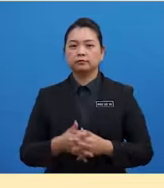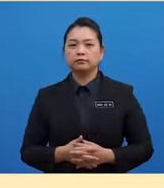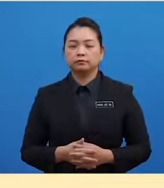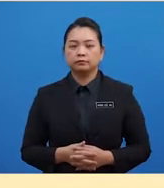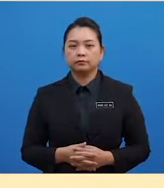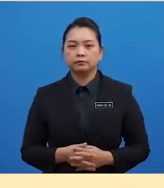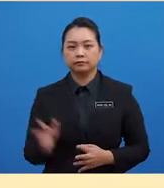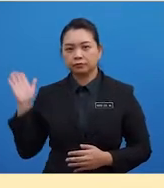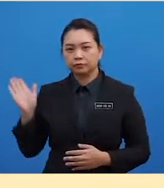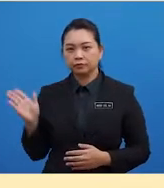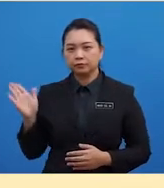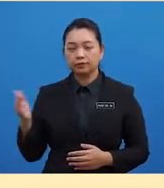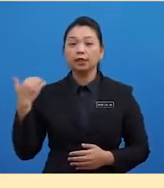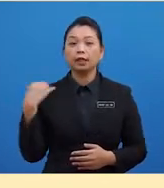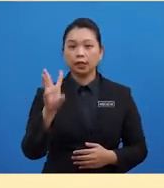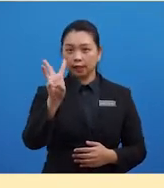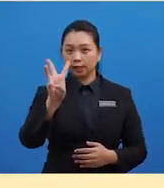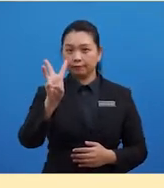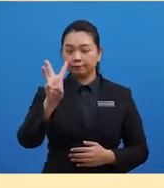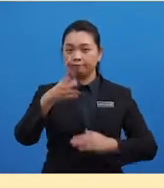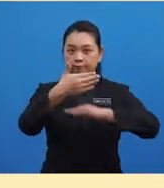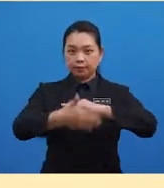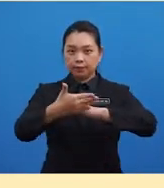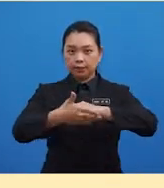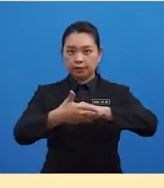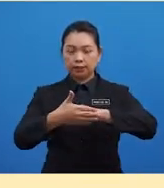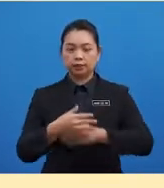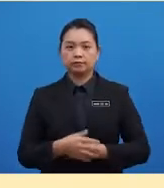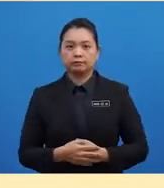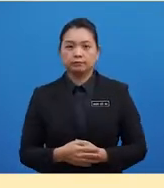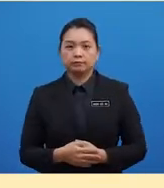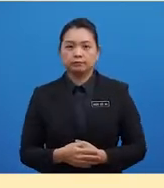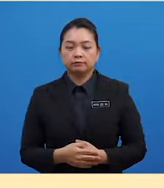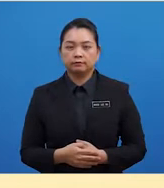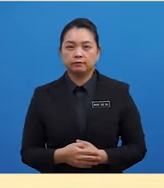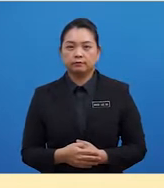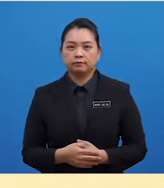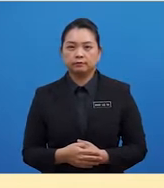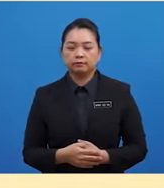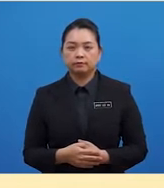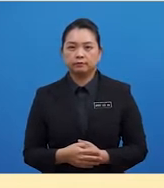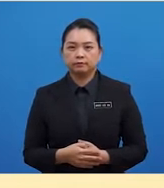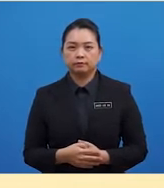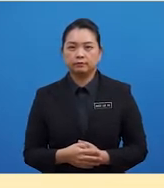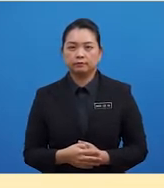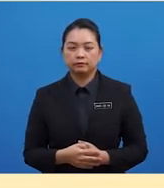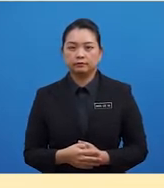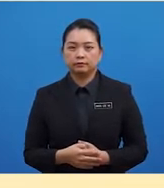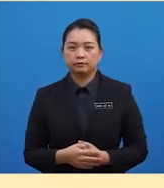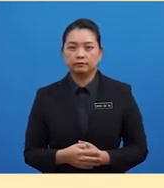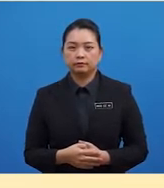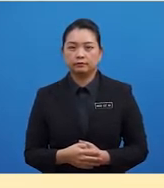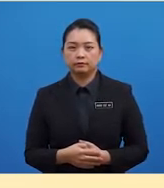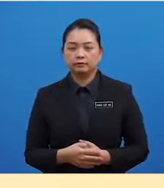poligon heksagon. Ia mempunyai enam sisi. Berdasarkan rumusannya, bilangan sisi sama dengan bilangan paksi